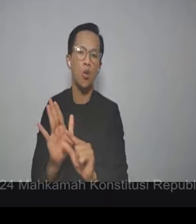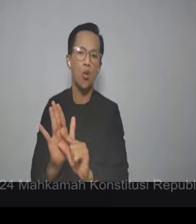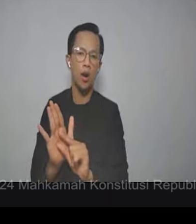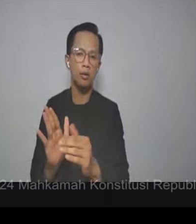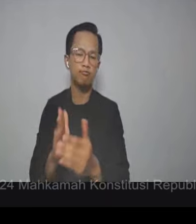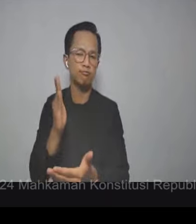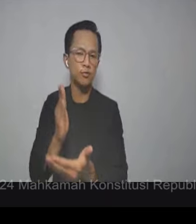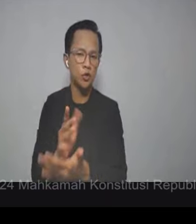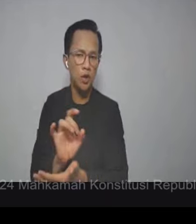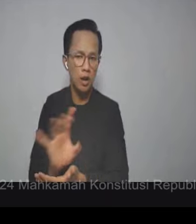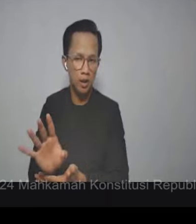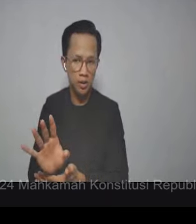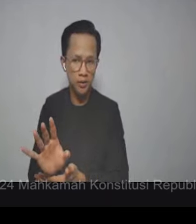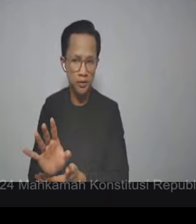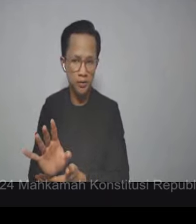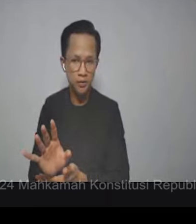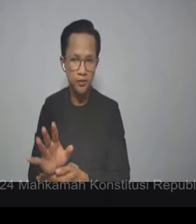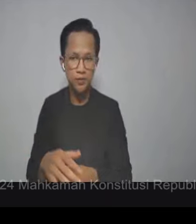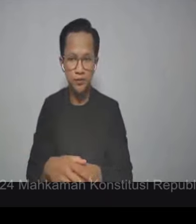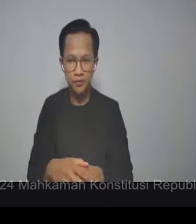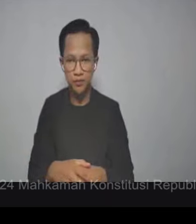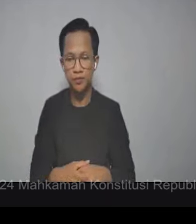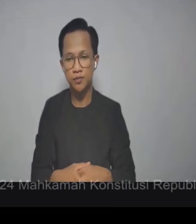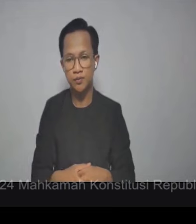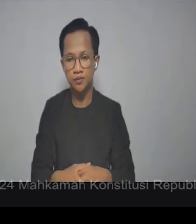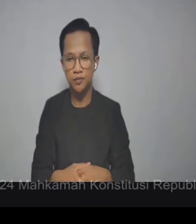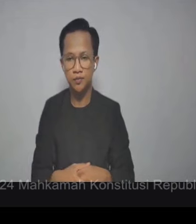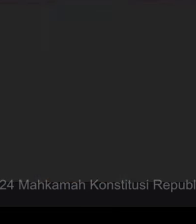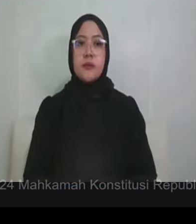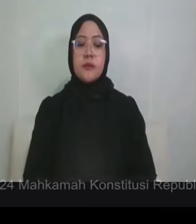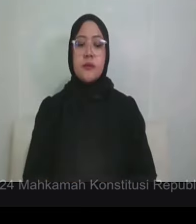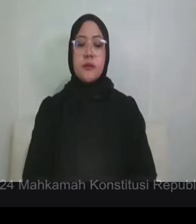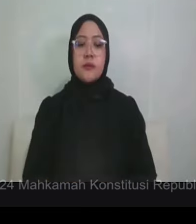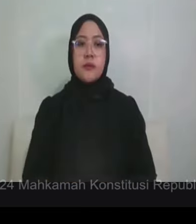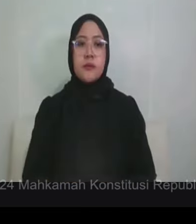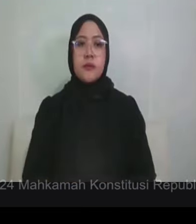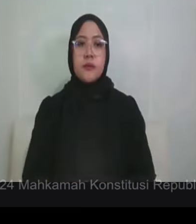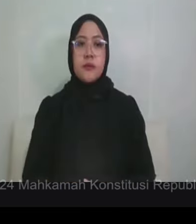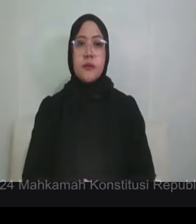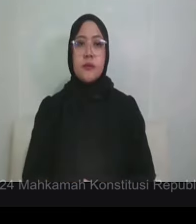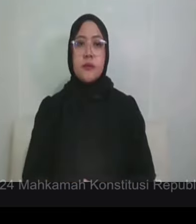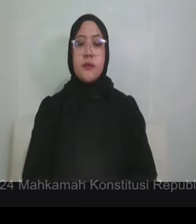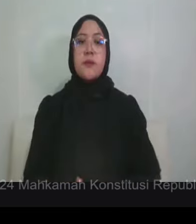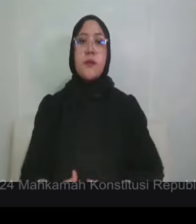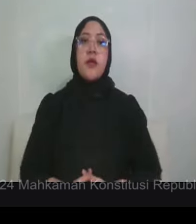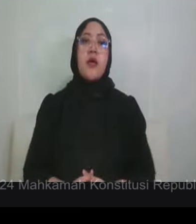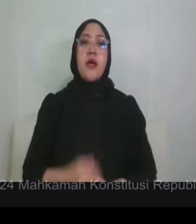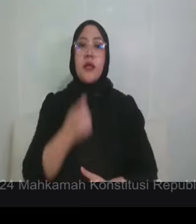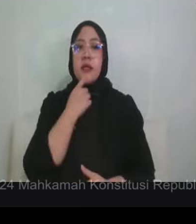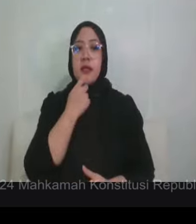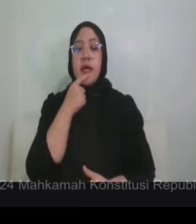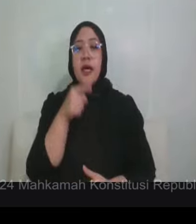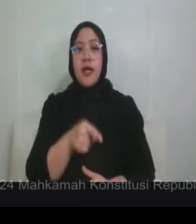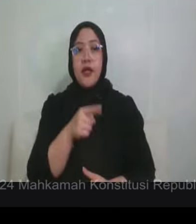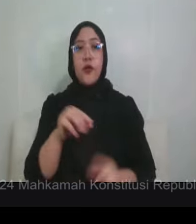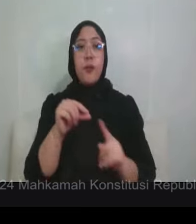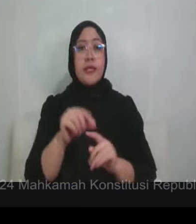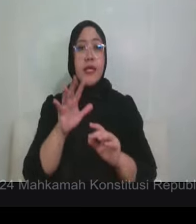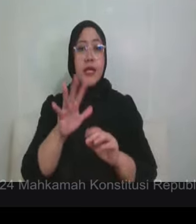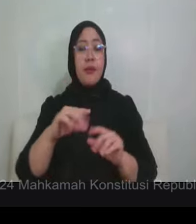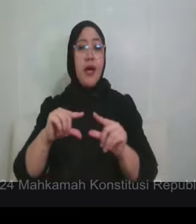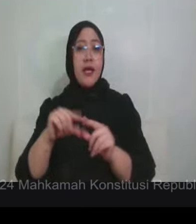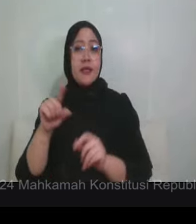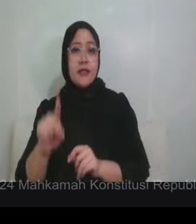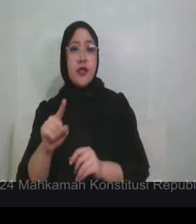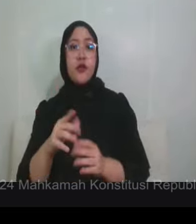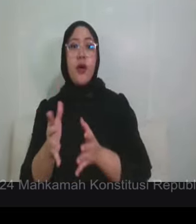angkaat 113 lampiran 2 undang-undang 12 2011 berkaitan dengan hal ini pasal 5 S1 kap telah mengatur tindakan yang dapat dilakukan oleh